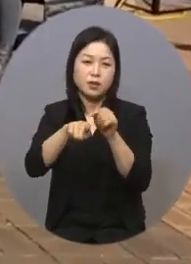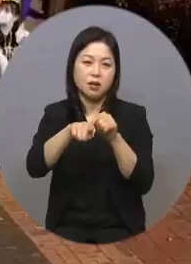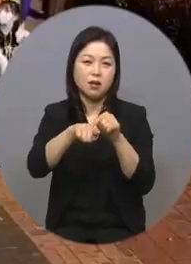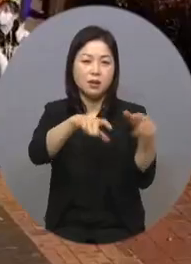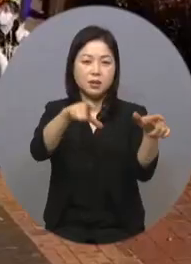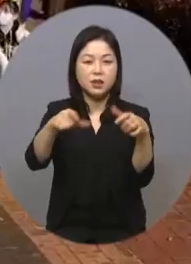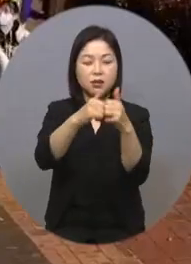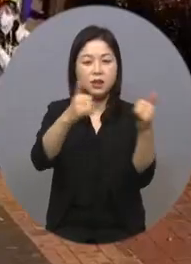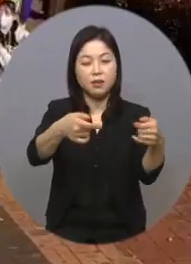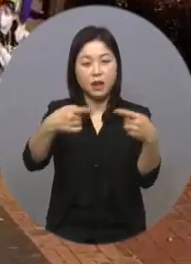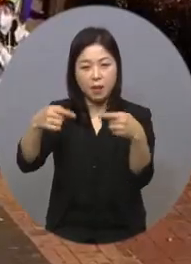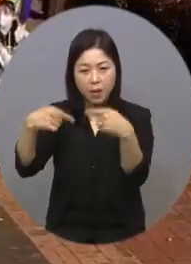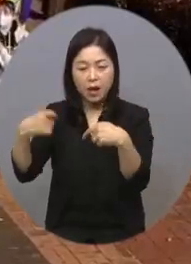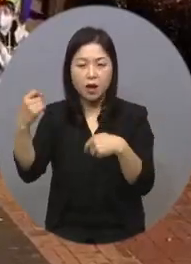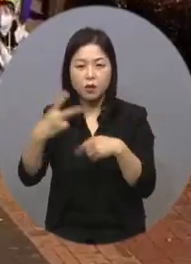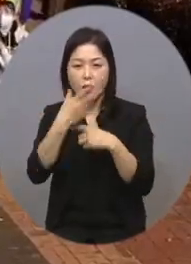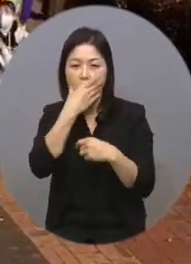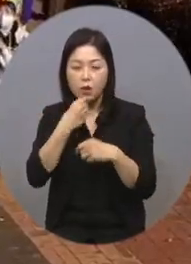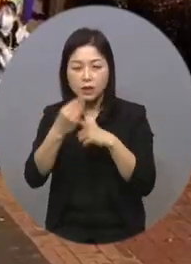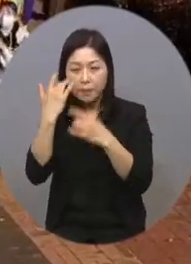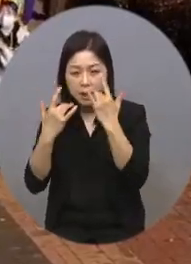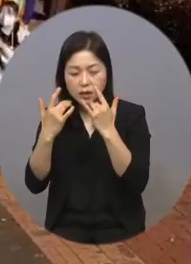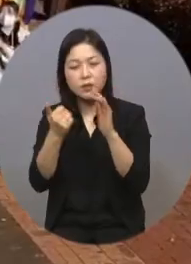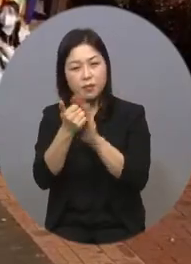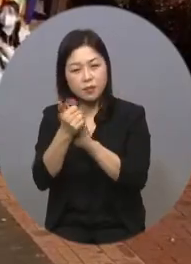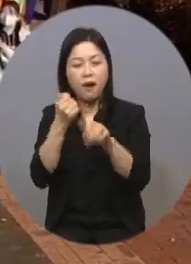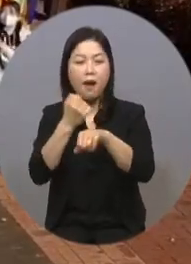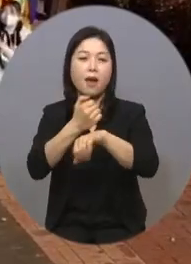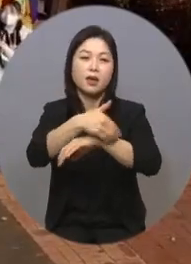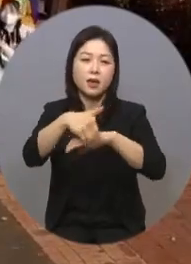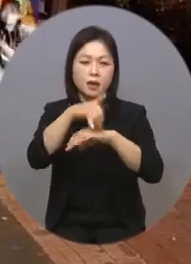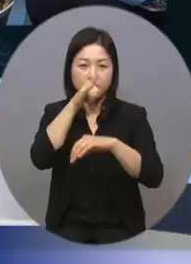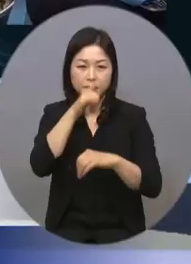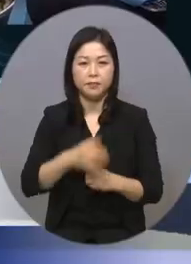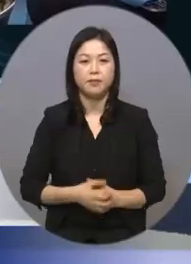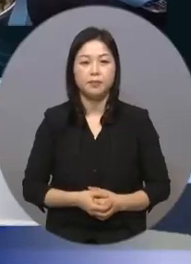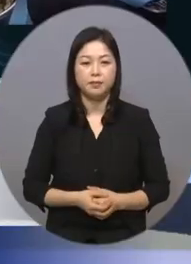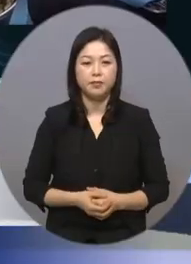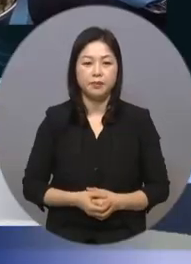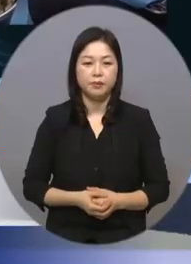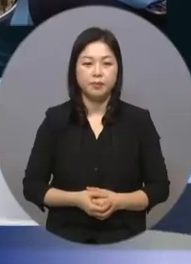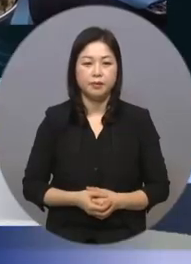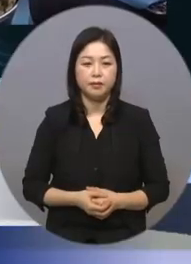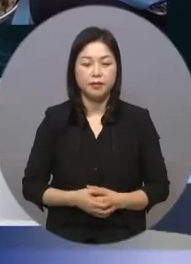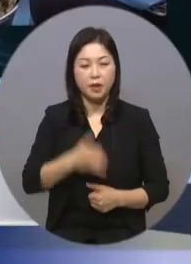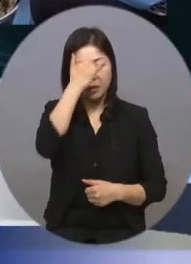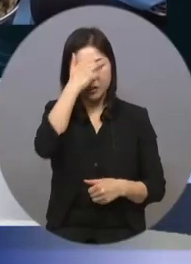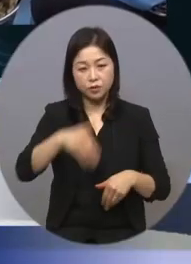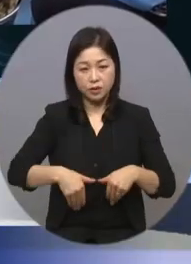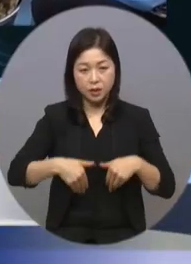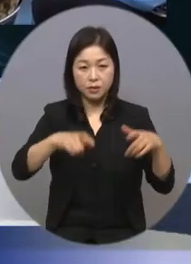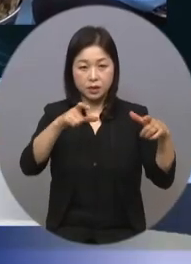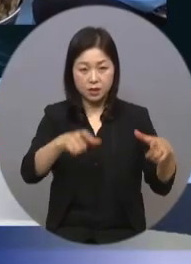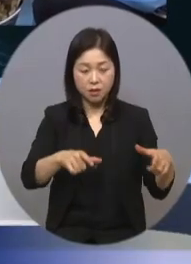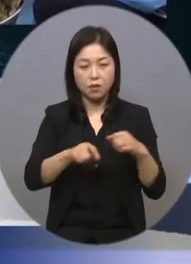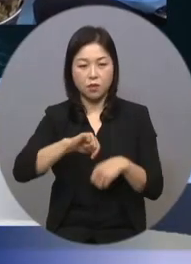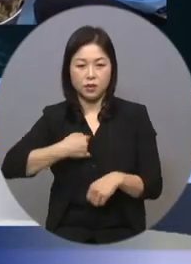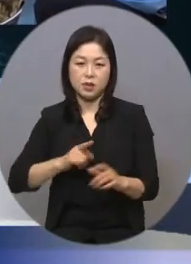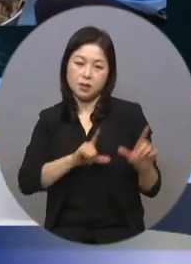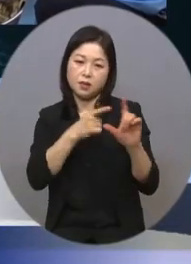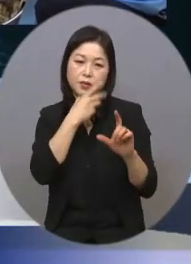계획을 구체화했습니다. 복지TV 경기방송 정우선입니다. 충남에서 지역의